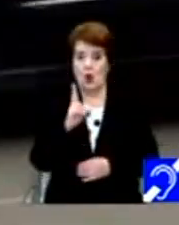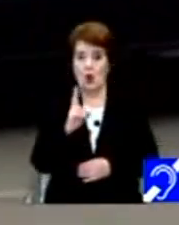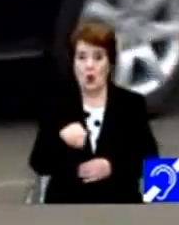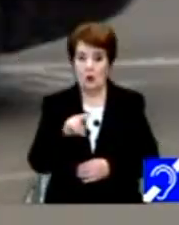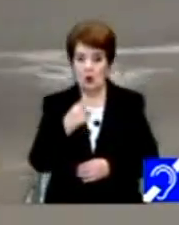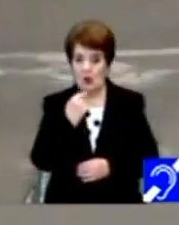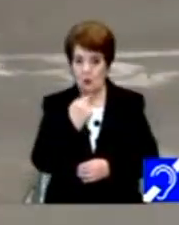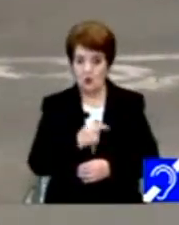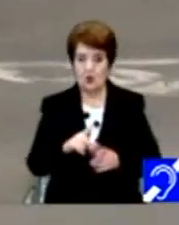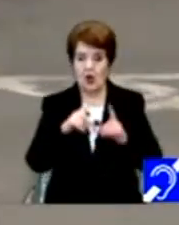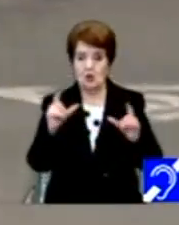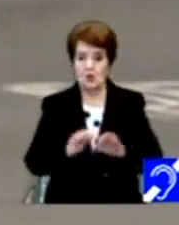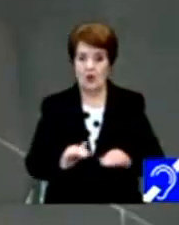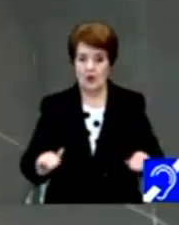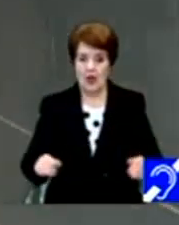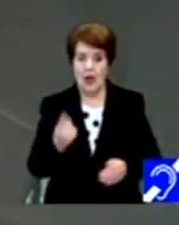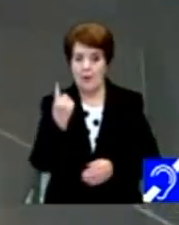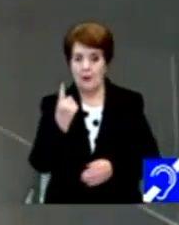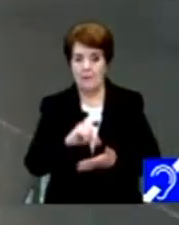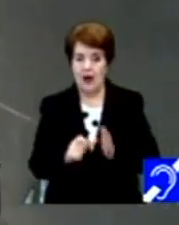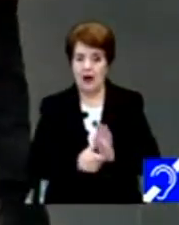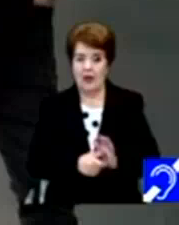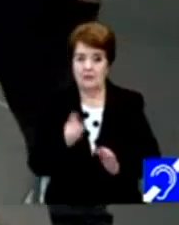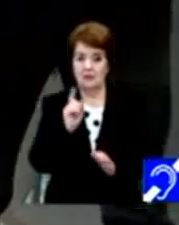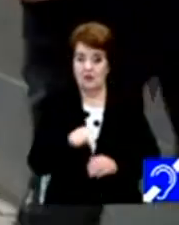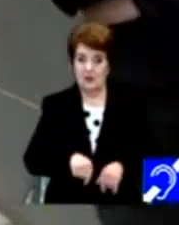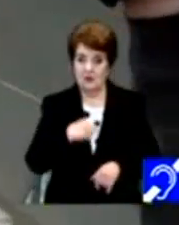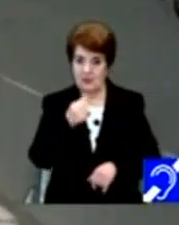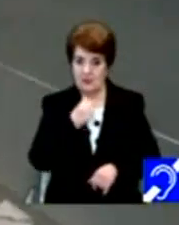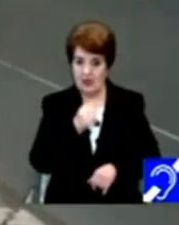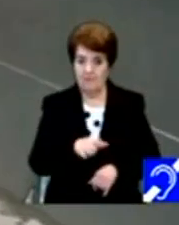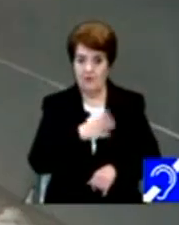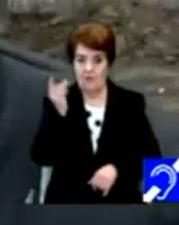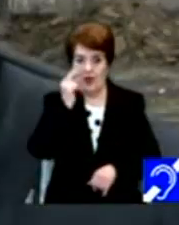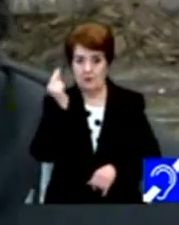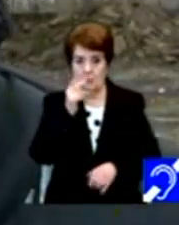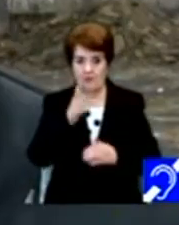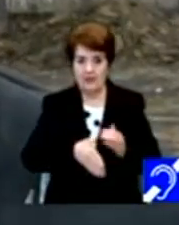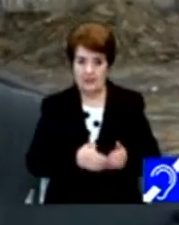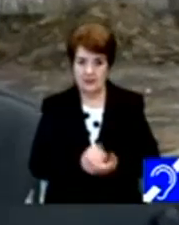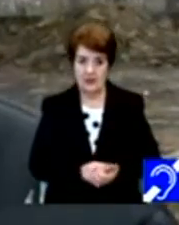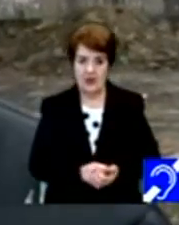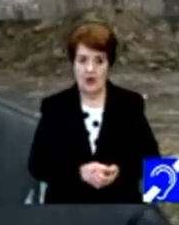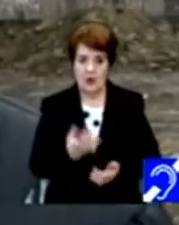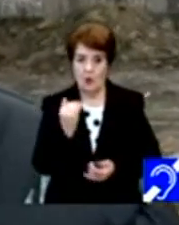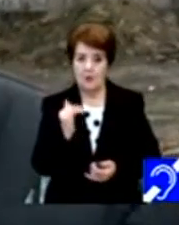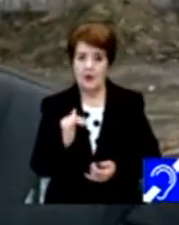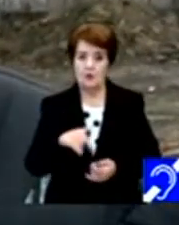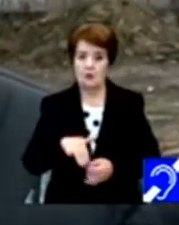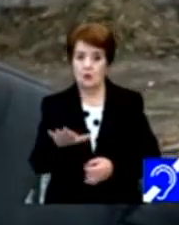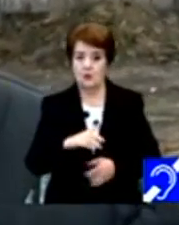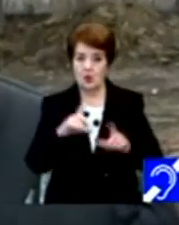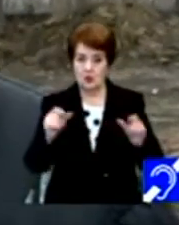roșu, la școală merg doar elevii claselor primare și cei care în acest an vor deveni absolvenți. Copiii că s-au dus la școală.